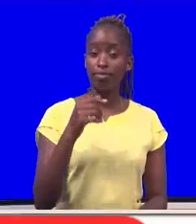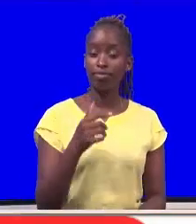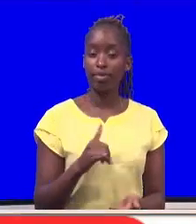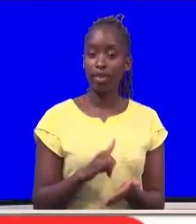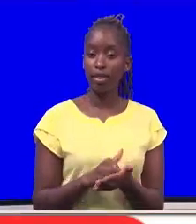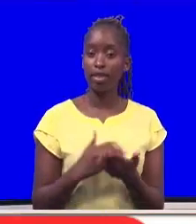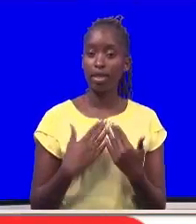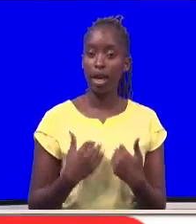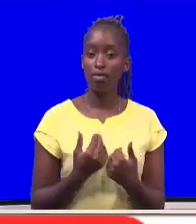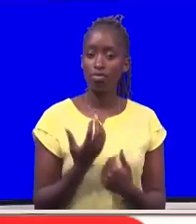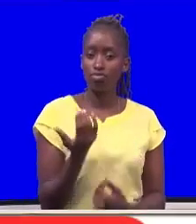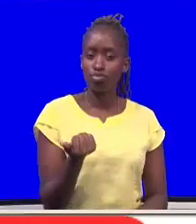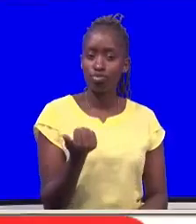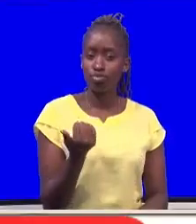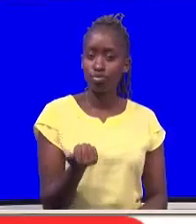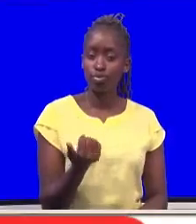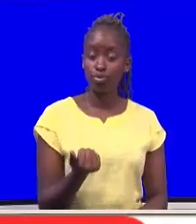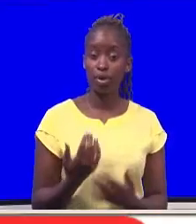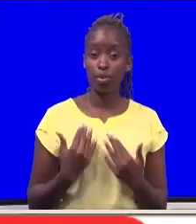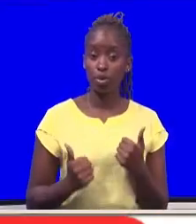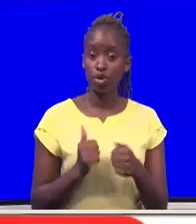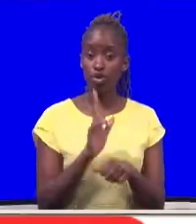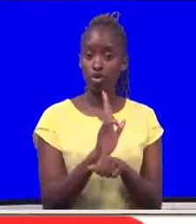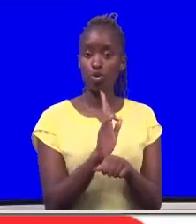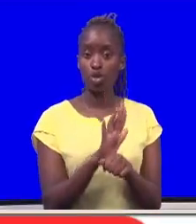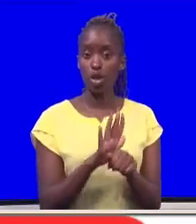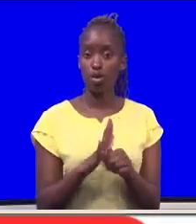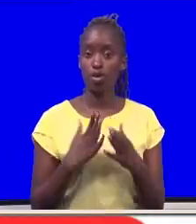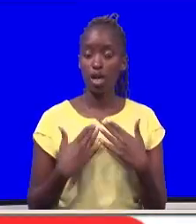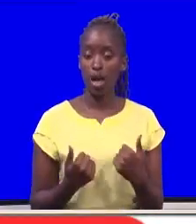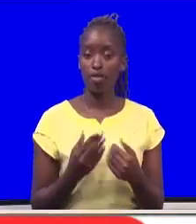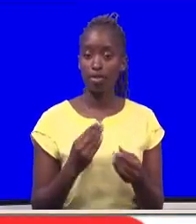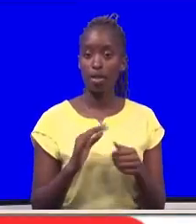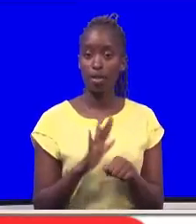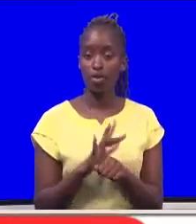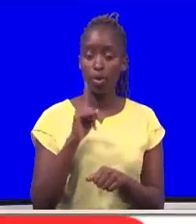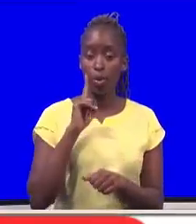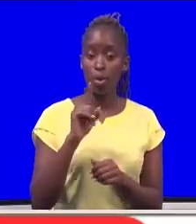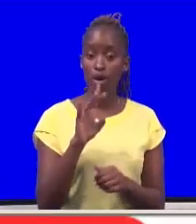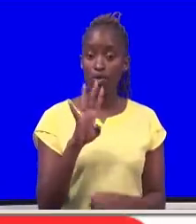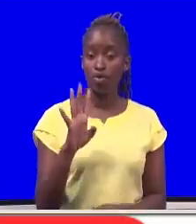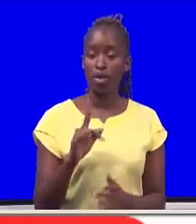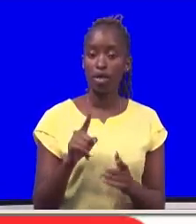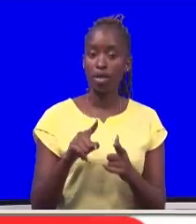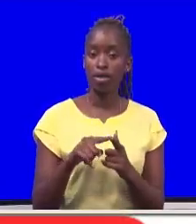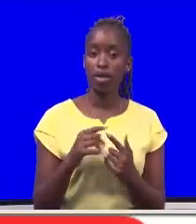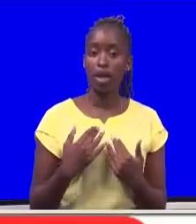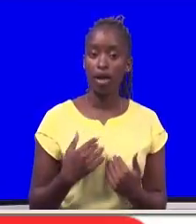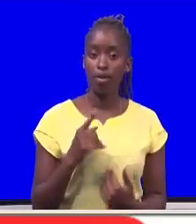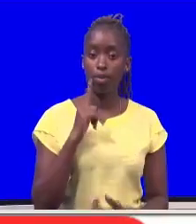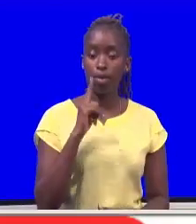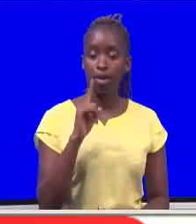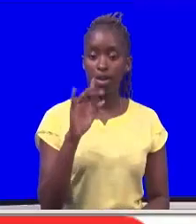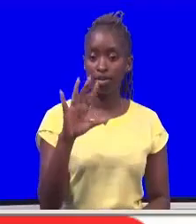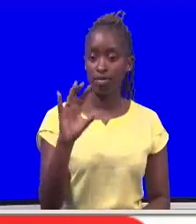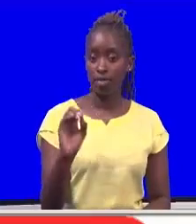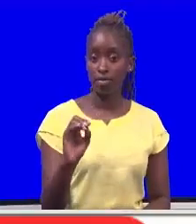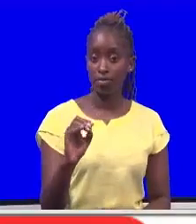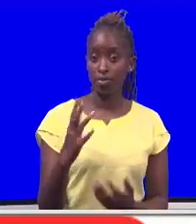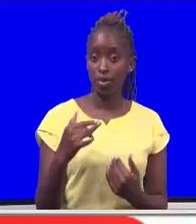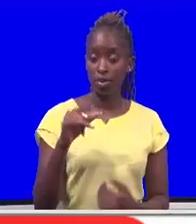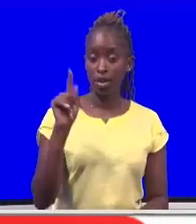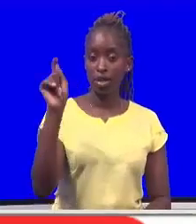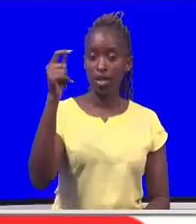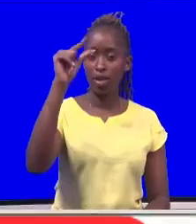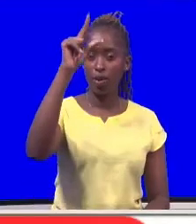aina zinazotumika kwa sana inauzwa kati ya shilingi 128 hadi kwa shilingi 150. Serikali ya Kenya Kwanza